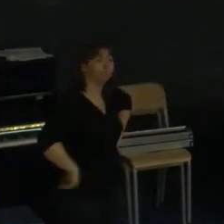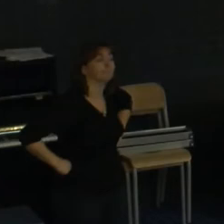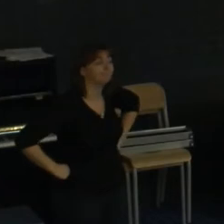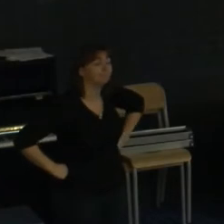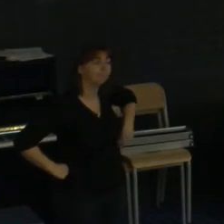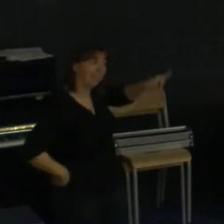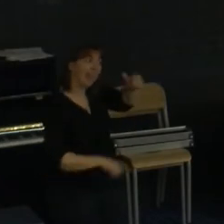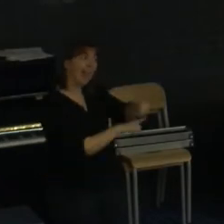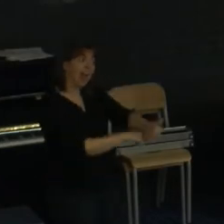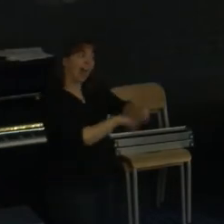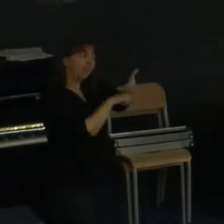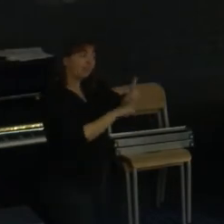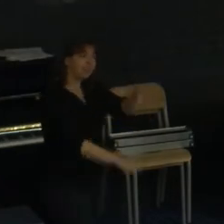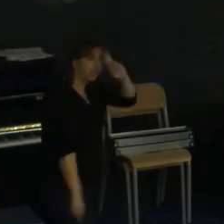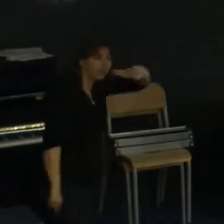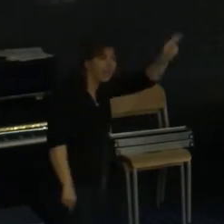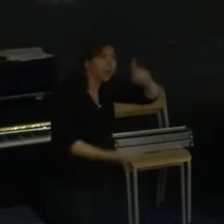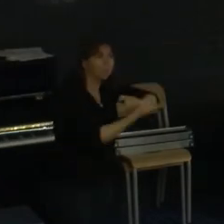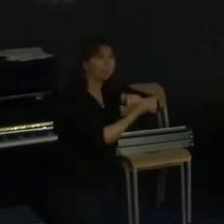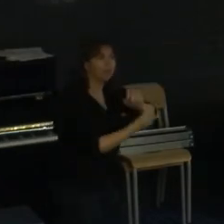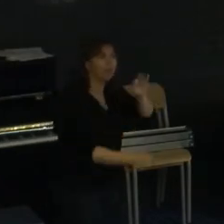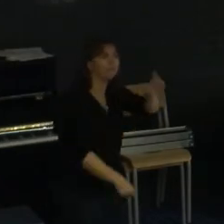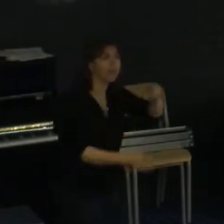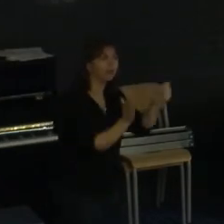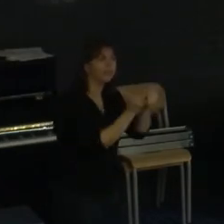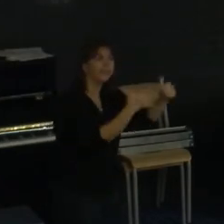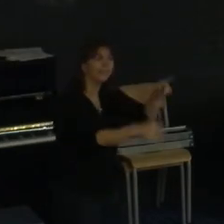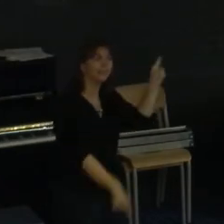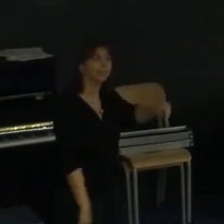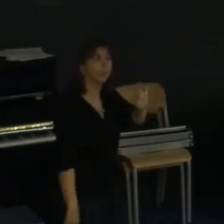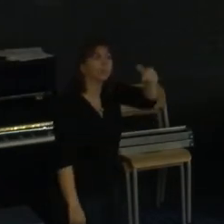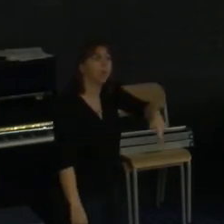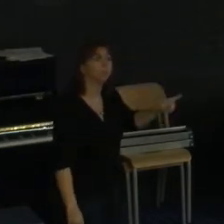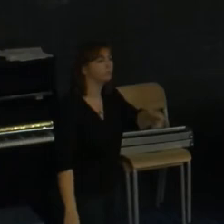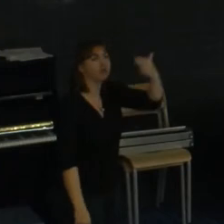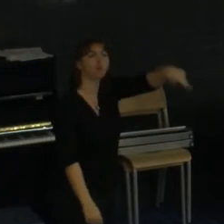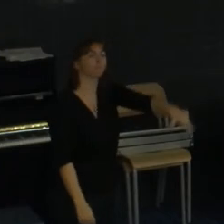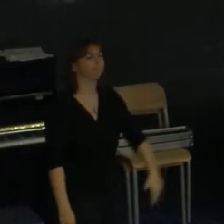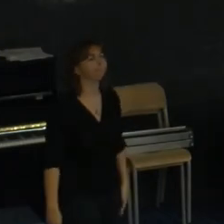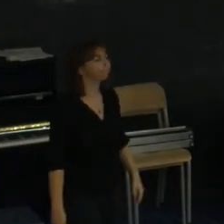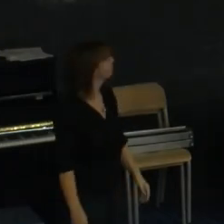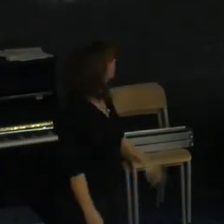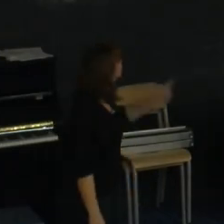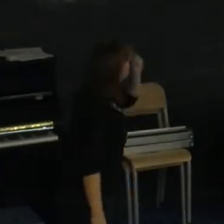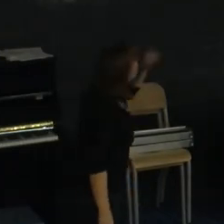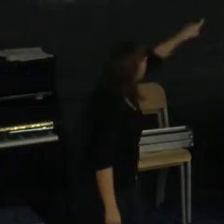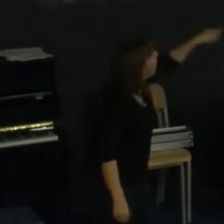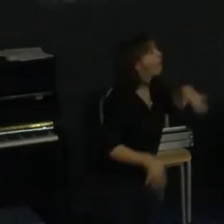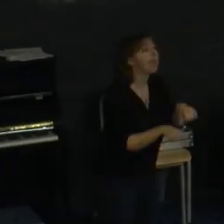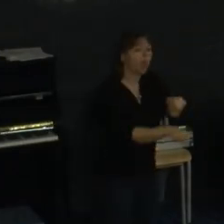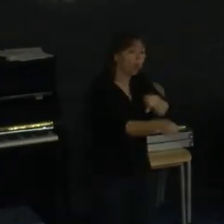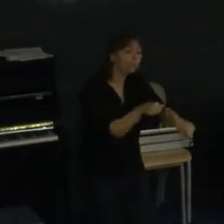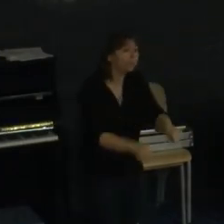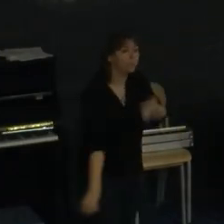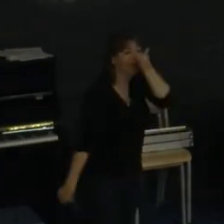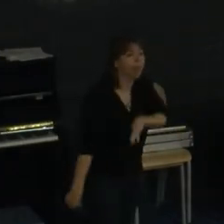Est-ce qu'il affiche « Salut, PyConFR 2017 » La réponse est simplement non. Parce qu'on arrive sur une condition qui n'est jamais atteinte, donc à